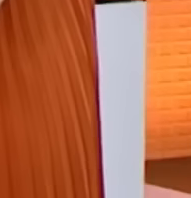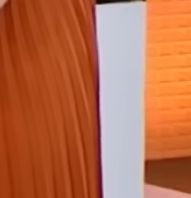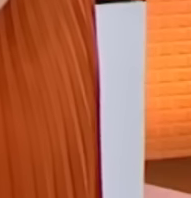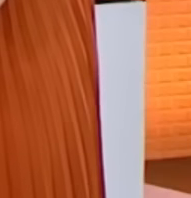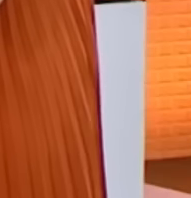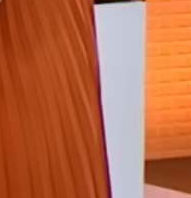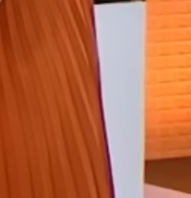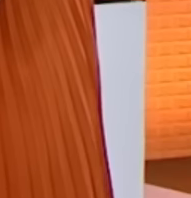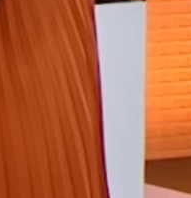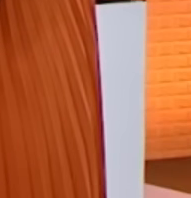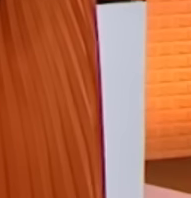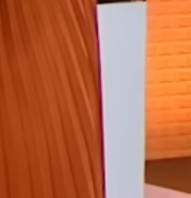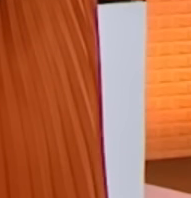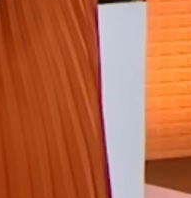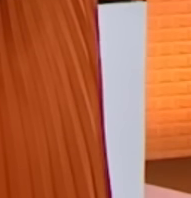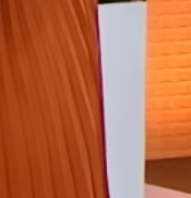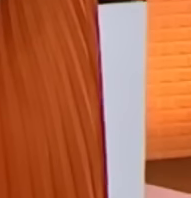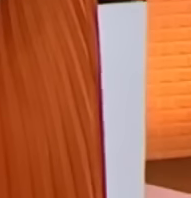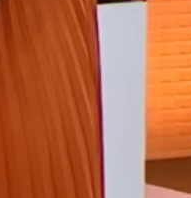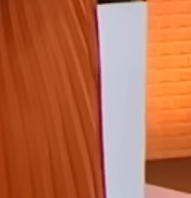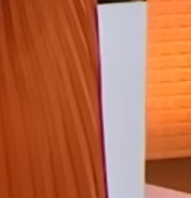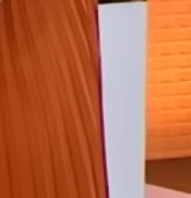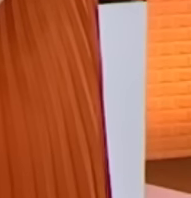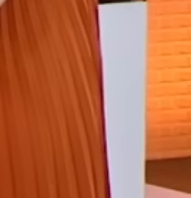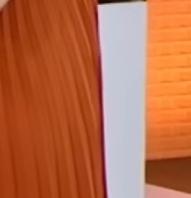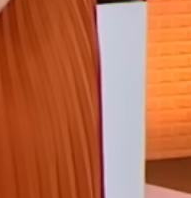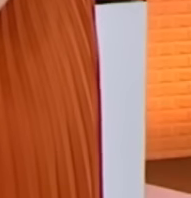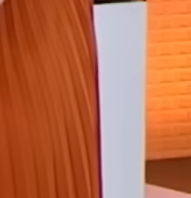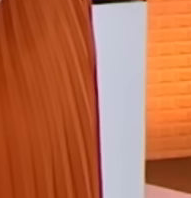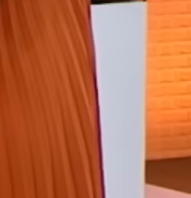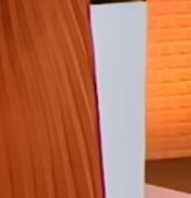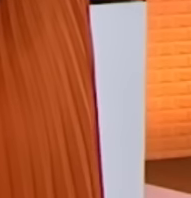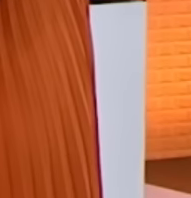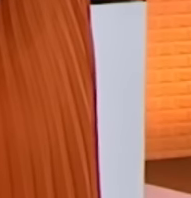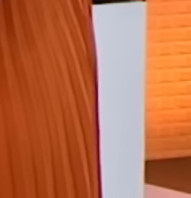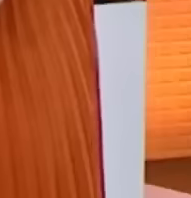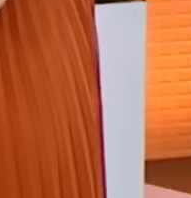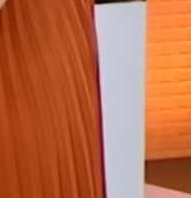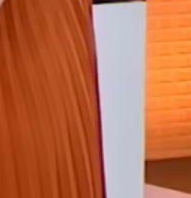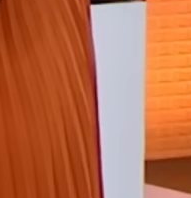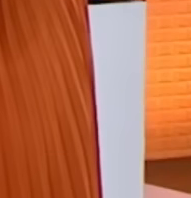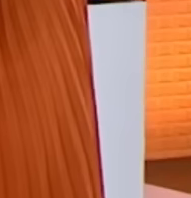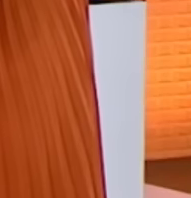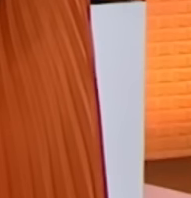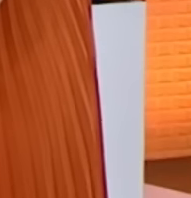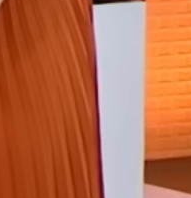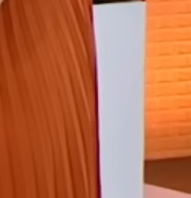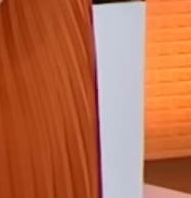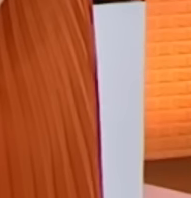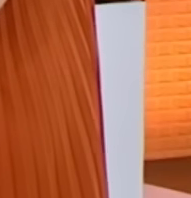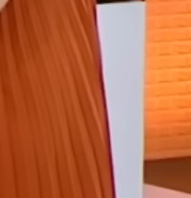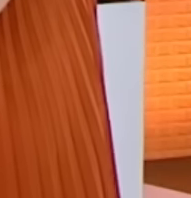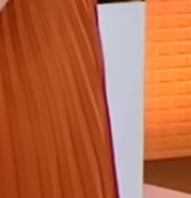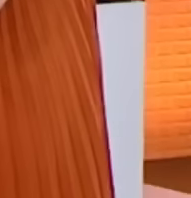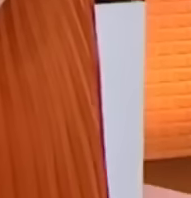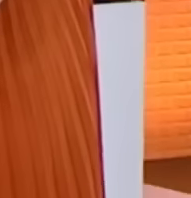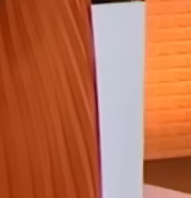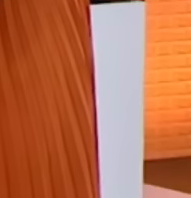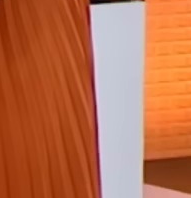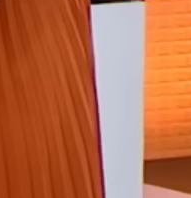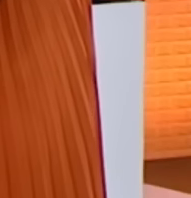Mga Kapuso, para una ka sa mga balita, mag-subscribe sa GMA Integrated News sa YouTube. Sa mga Kapuso abroad, subaybayan